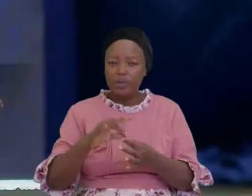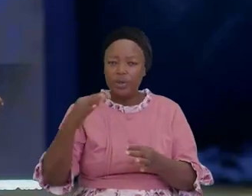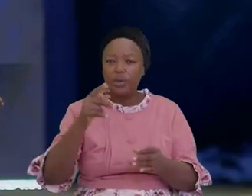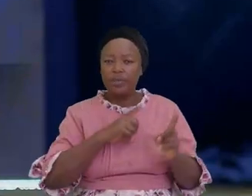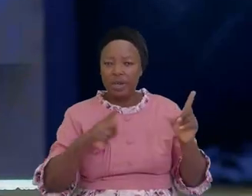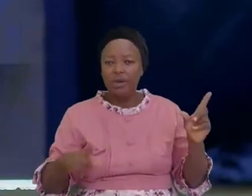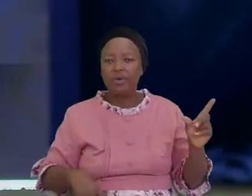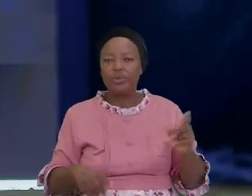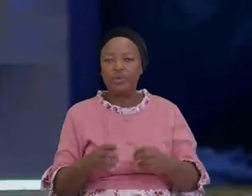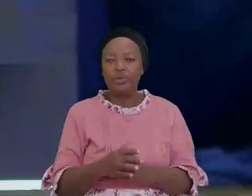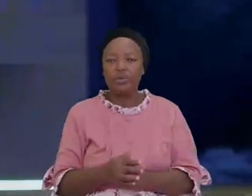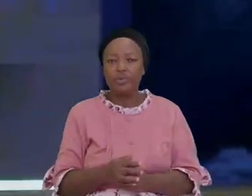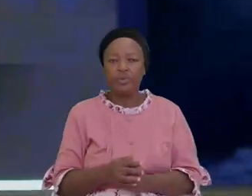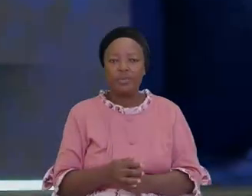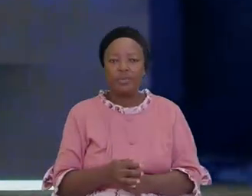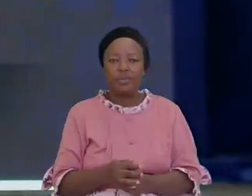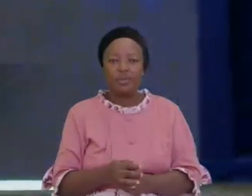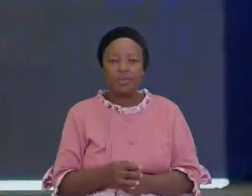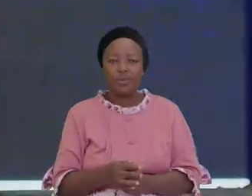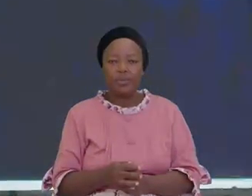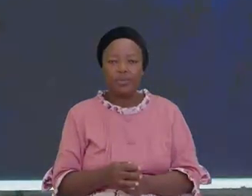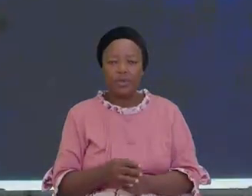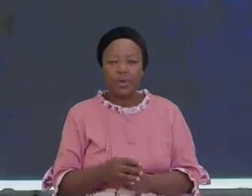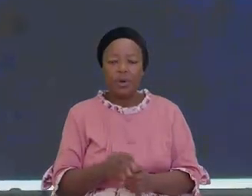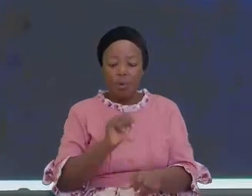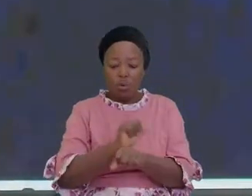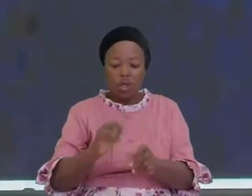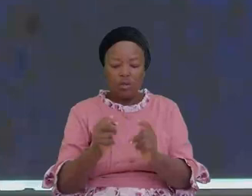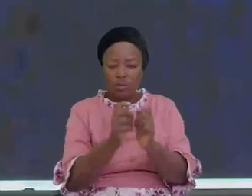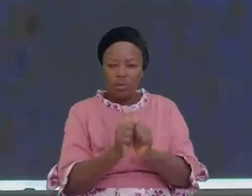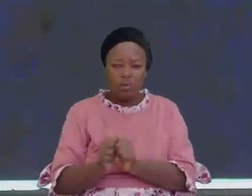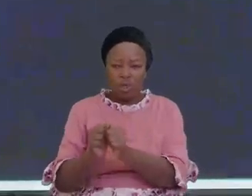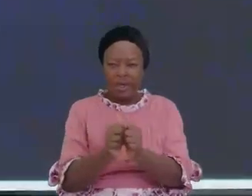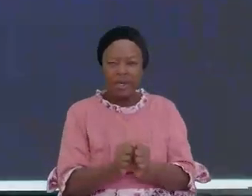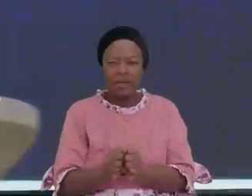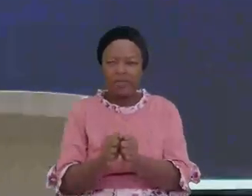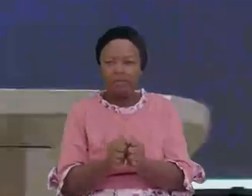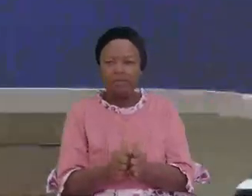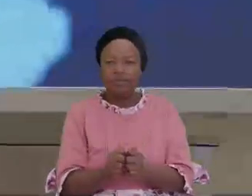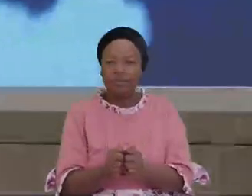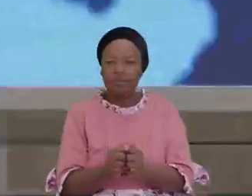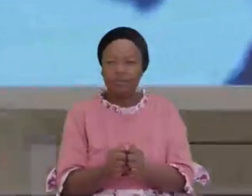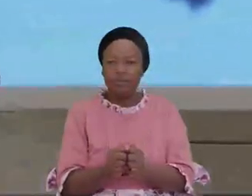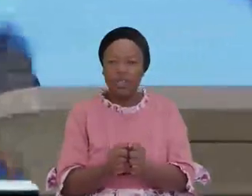La parole de Dieu et l'esprit de Dieu œuvrant ensemble.